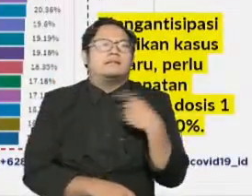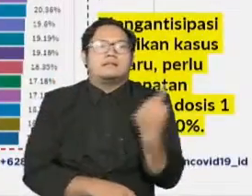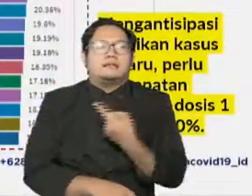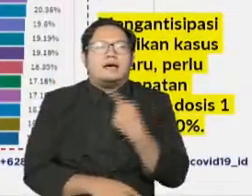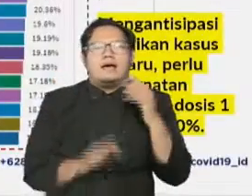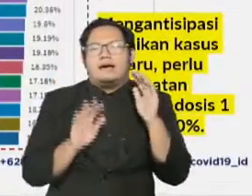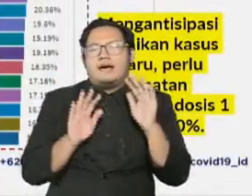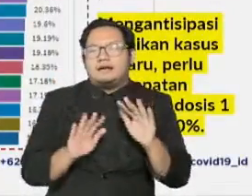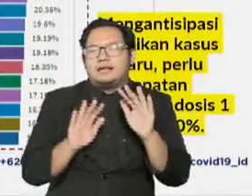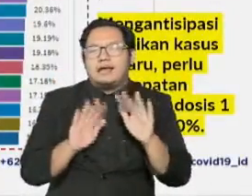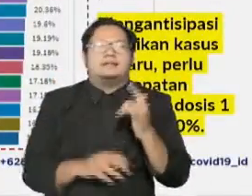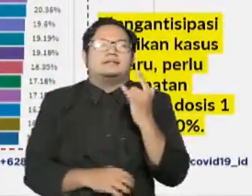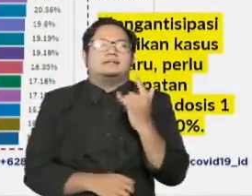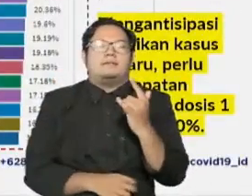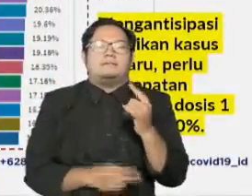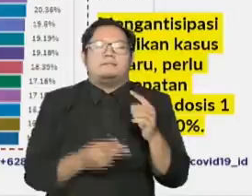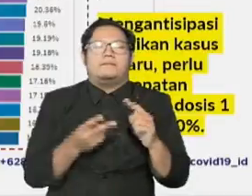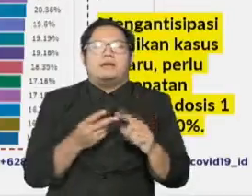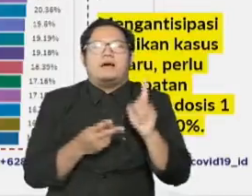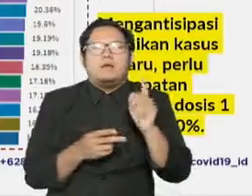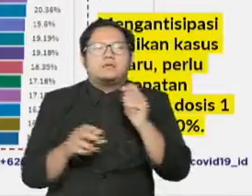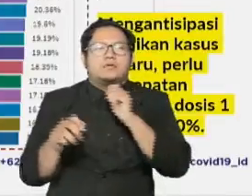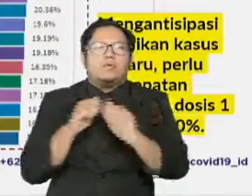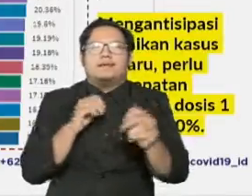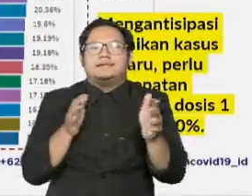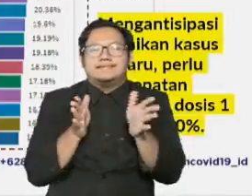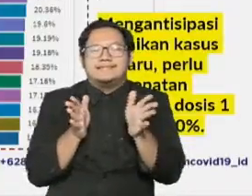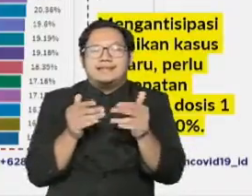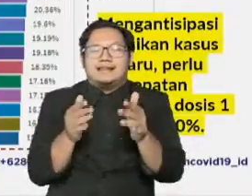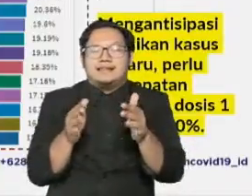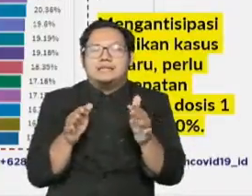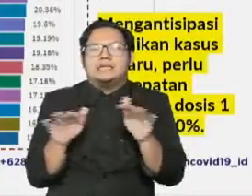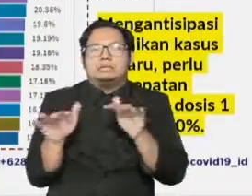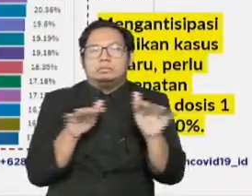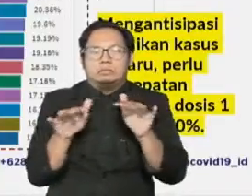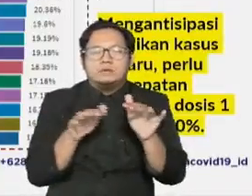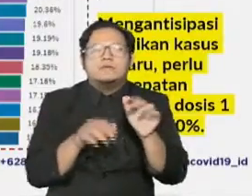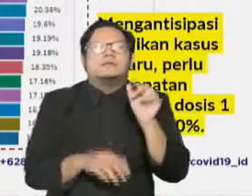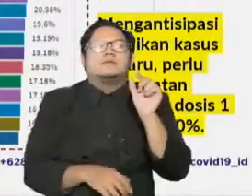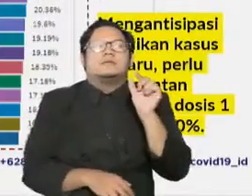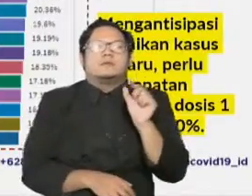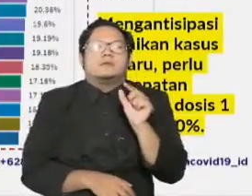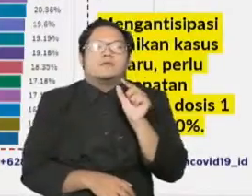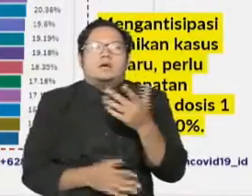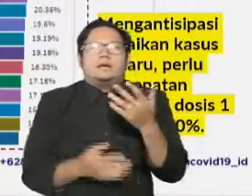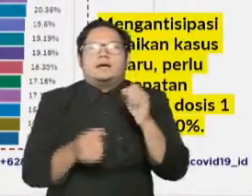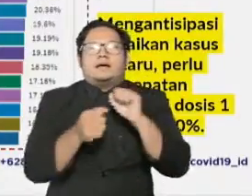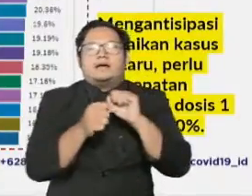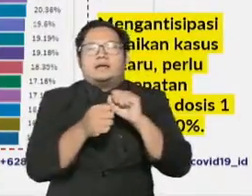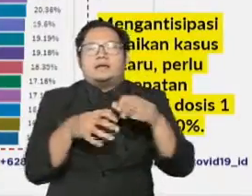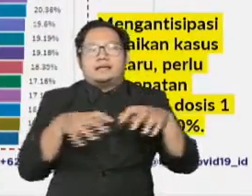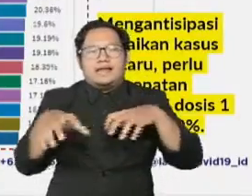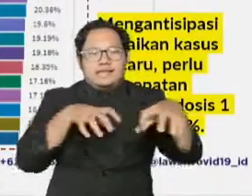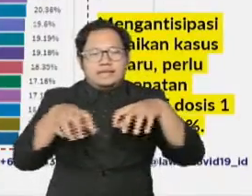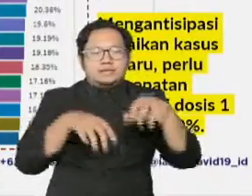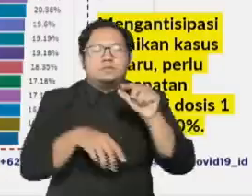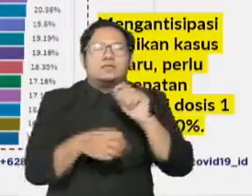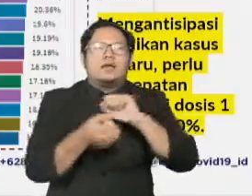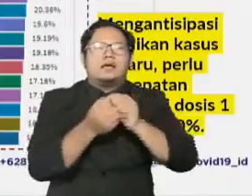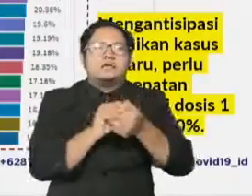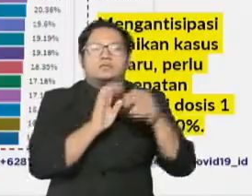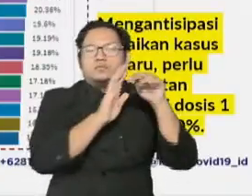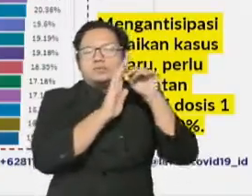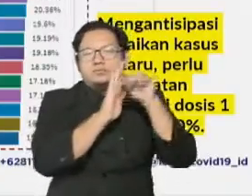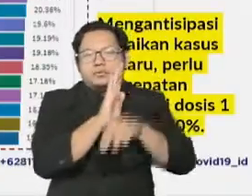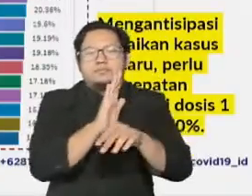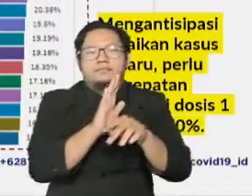berhati-hati dan menyusun strategi untuk mempertahankan penurunan kasus pada periode Natal dan Tahun Baru